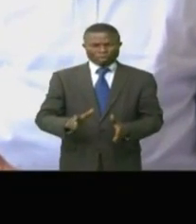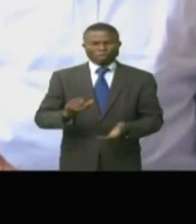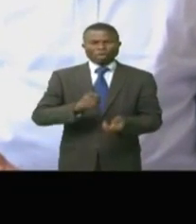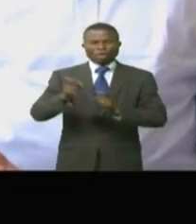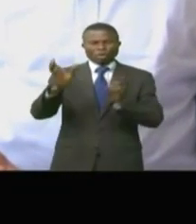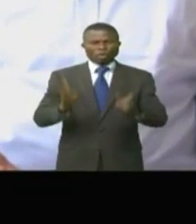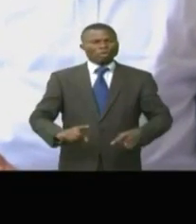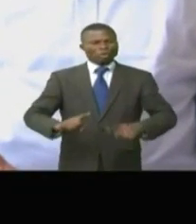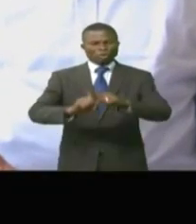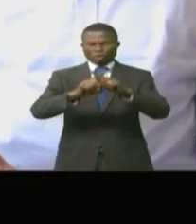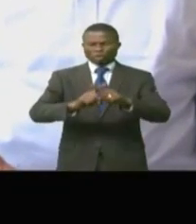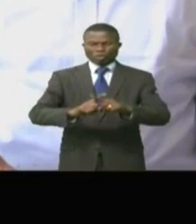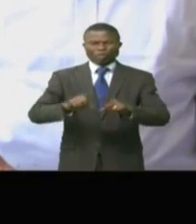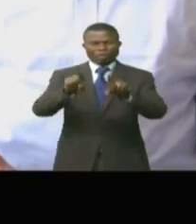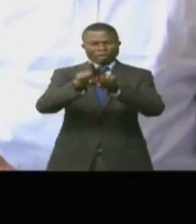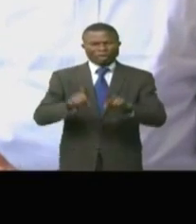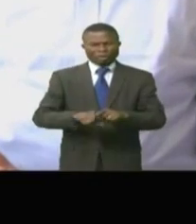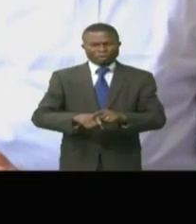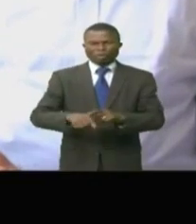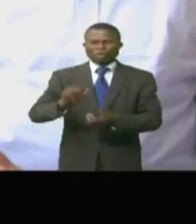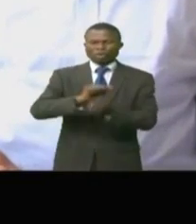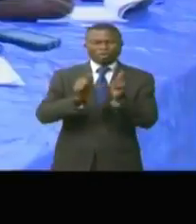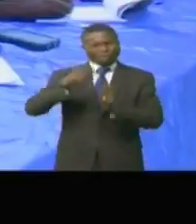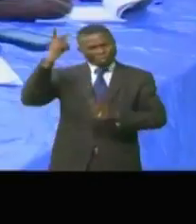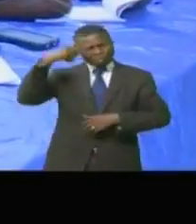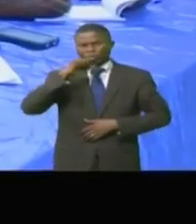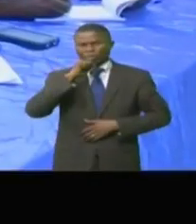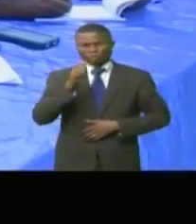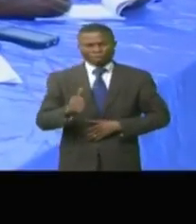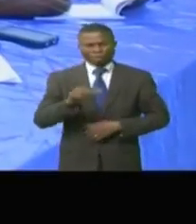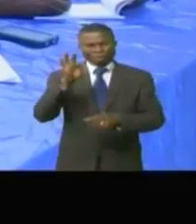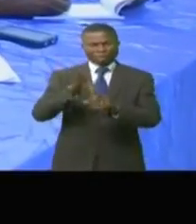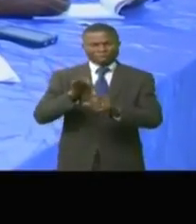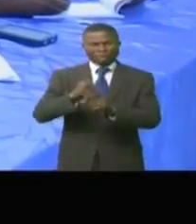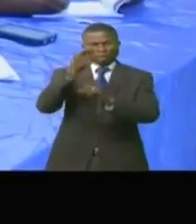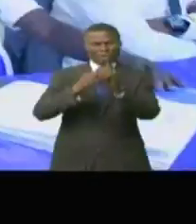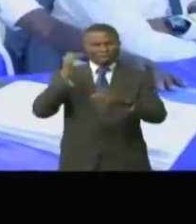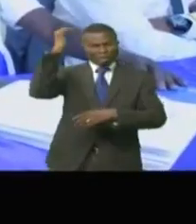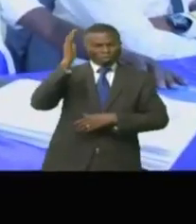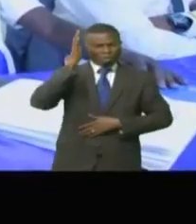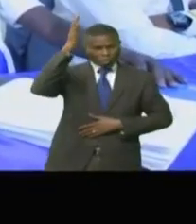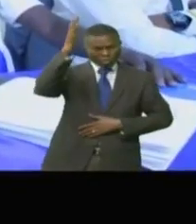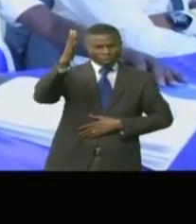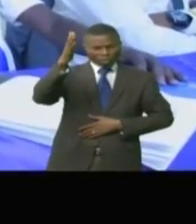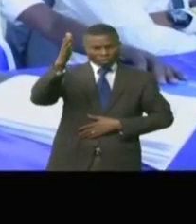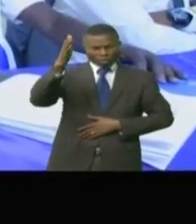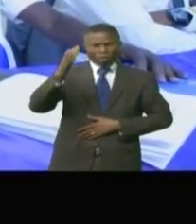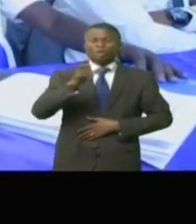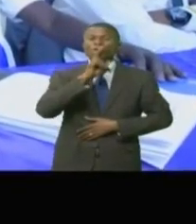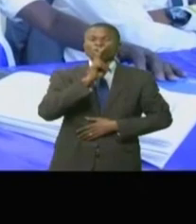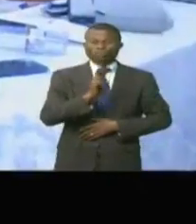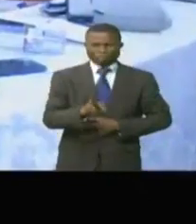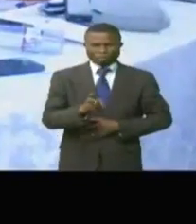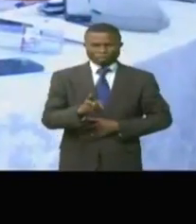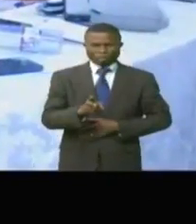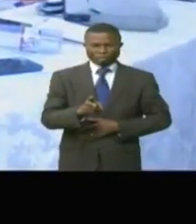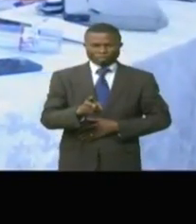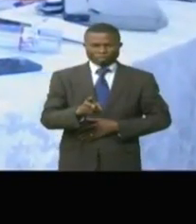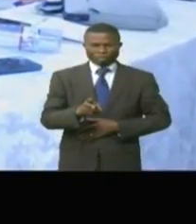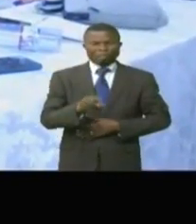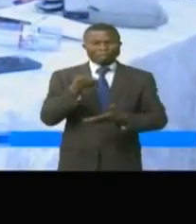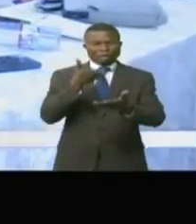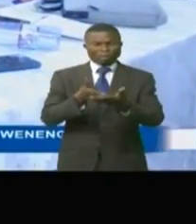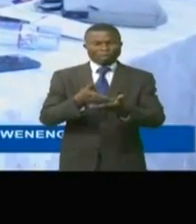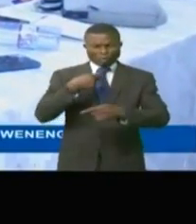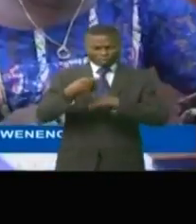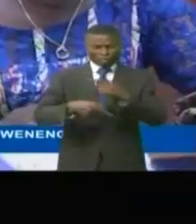de conflits et d'arrangements politiques. Les élections de décembre prochain sont plus qu'une réalité. La CENI a déjà